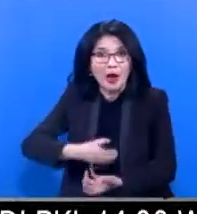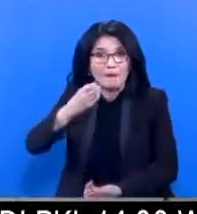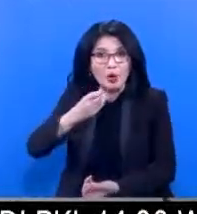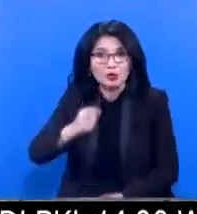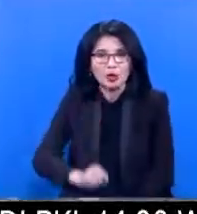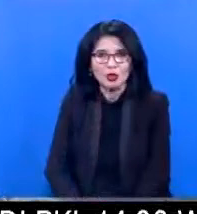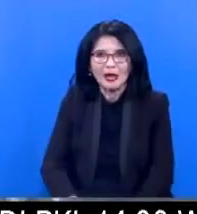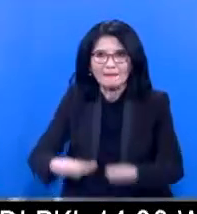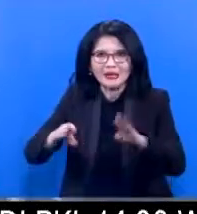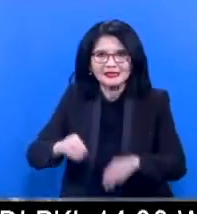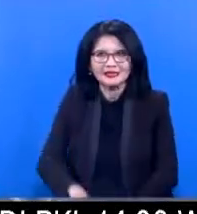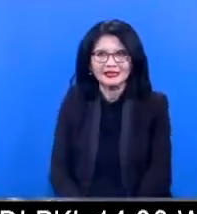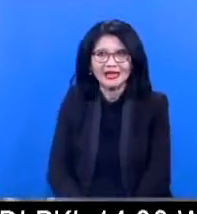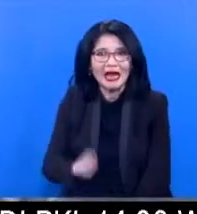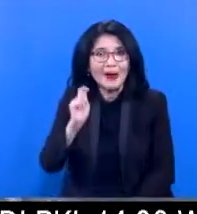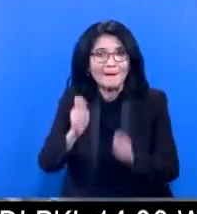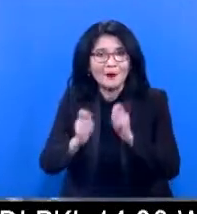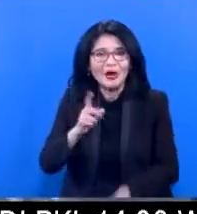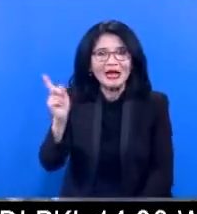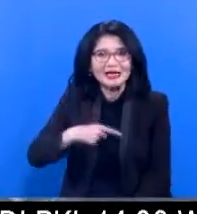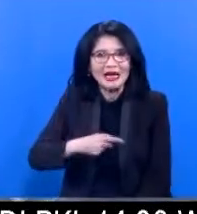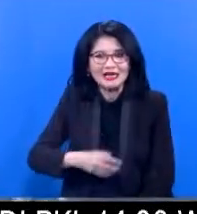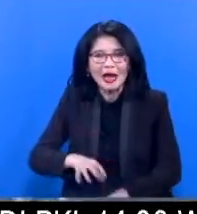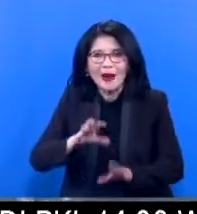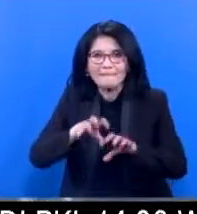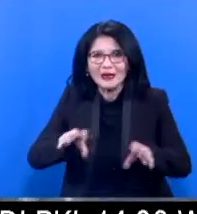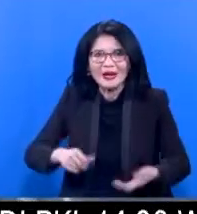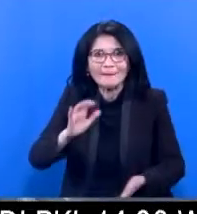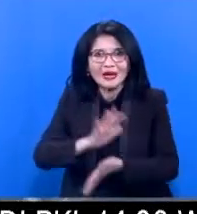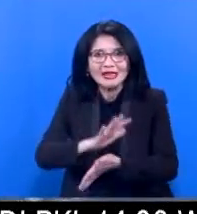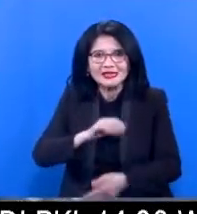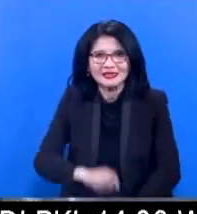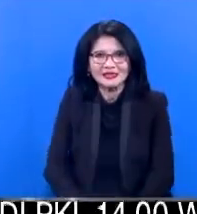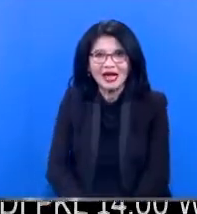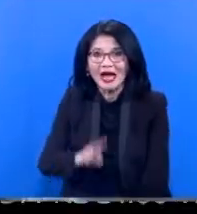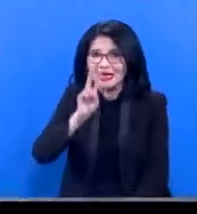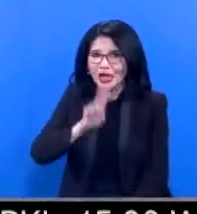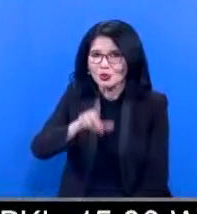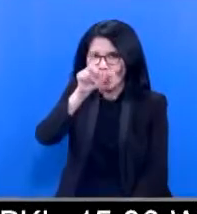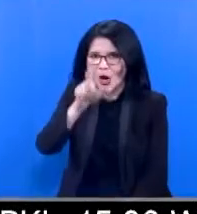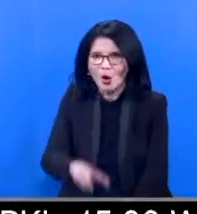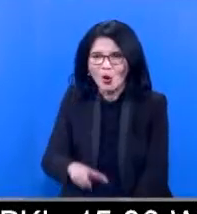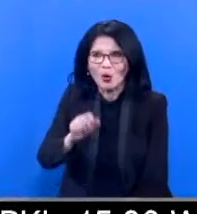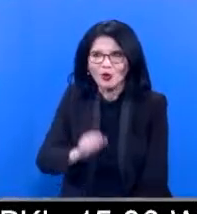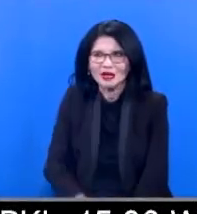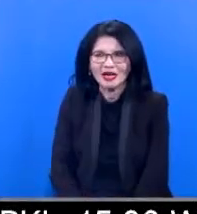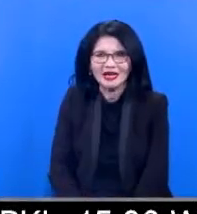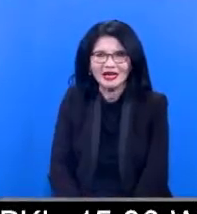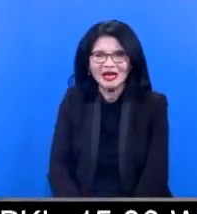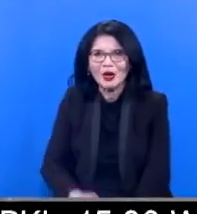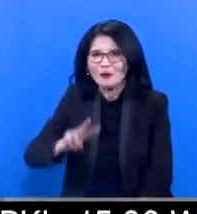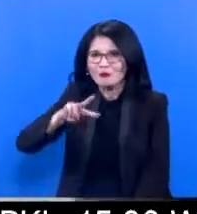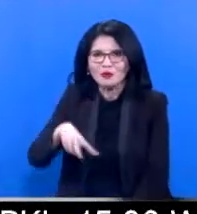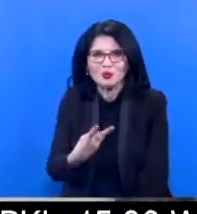Siapa sangka irama merdu Nan Syahdu ini dihasilkan dari barang bekas? Adalah dua musisi Sairoji dan Mulyana yang menyulap botol